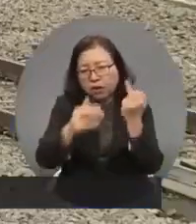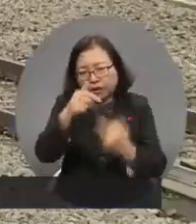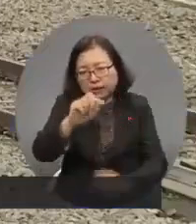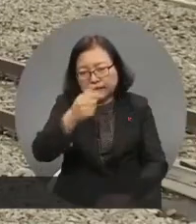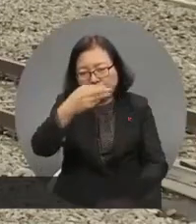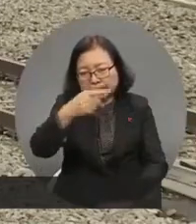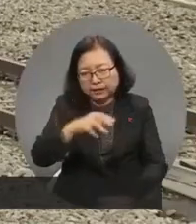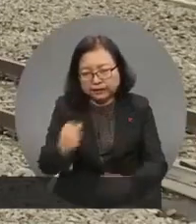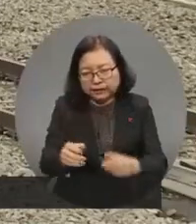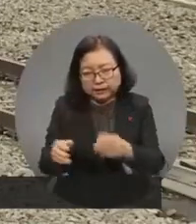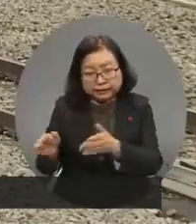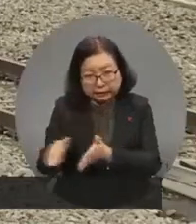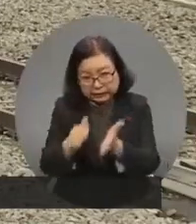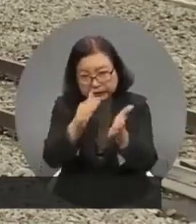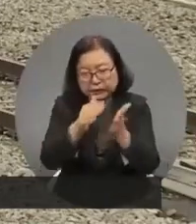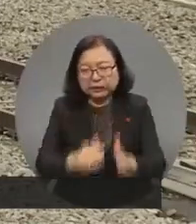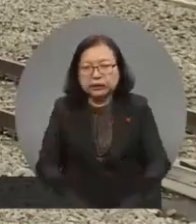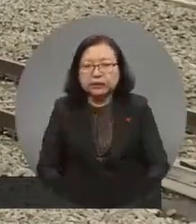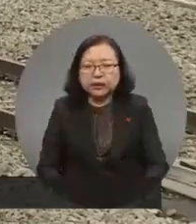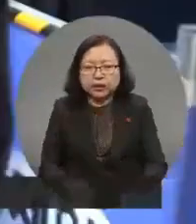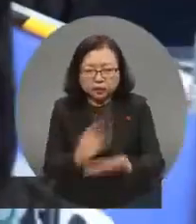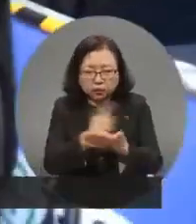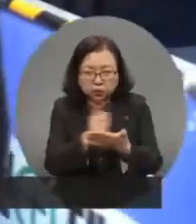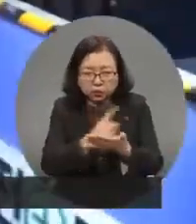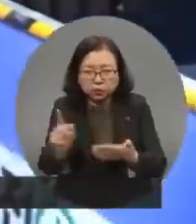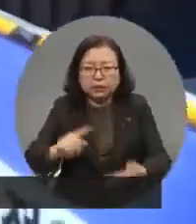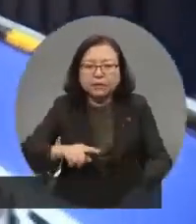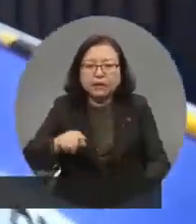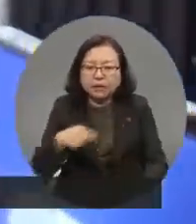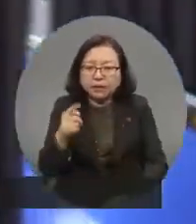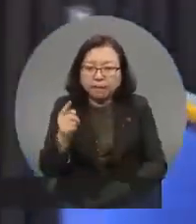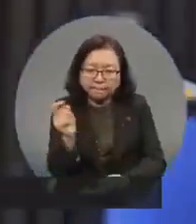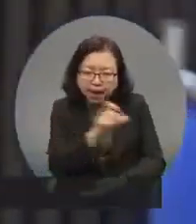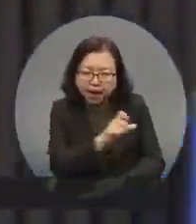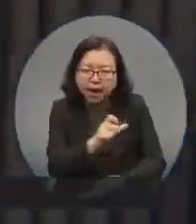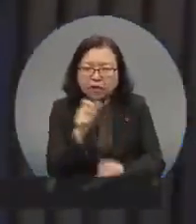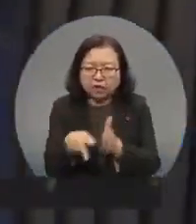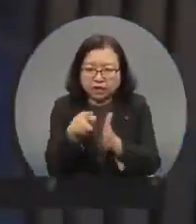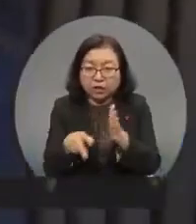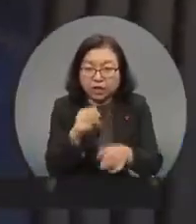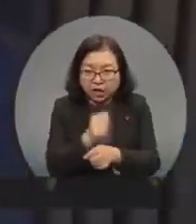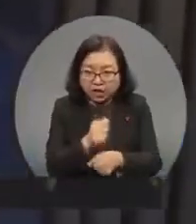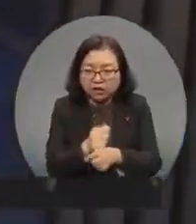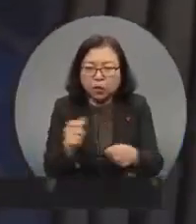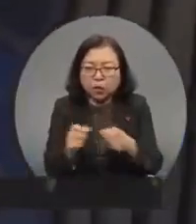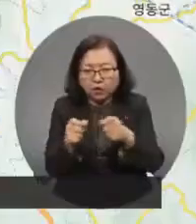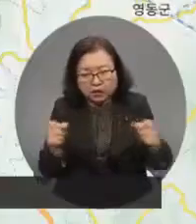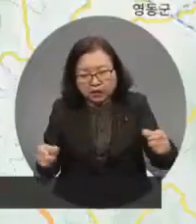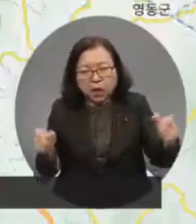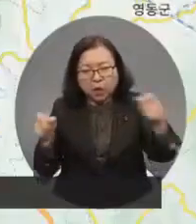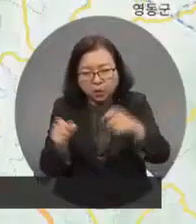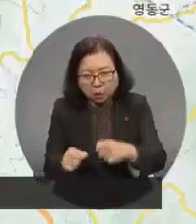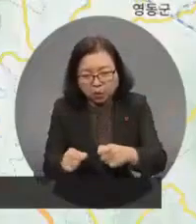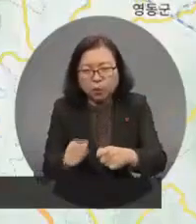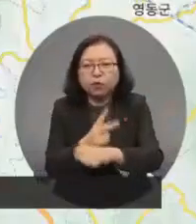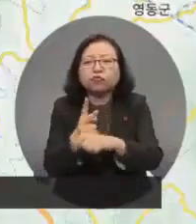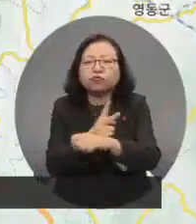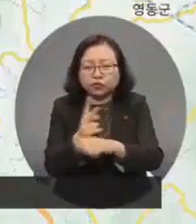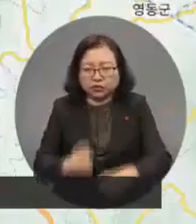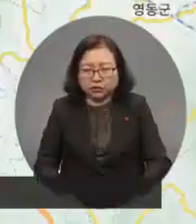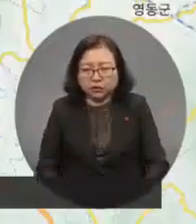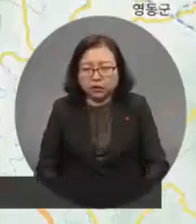시속 250km 열차가 투입돼 이동 시간이 2시간 이상 짧아집니다. 오송